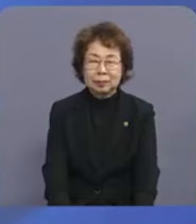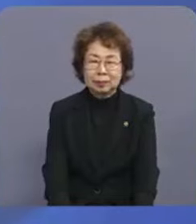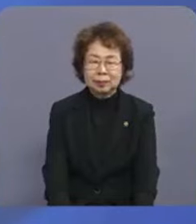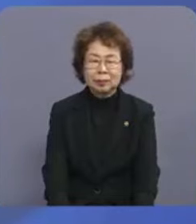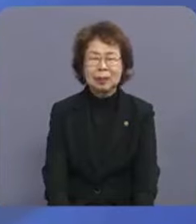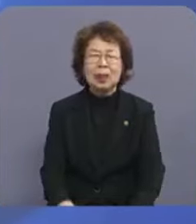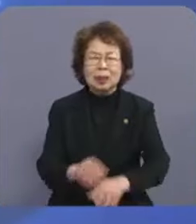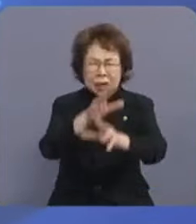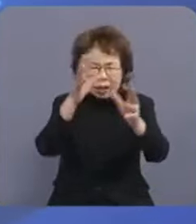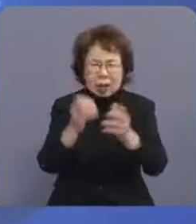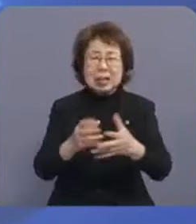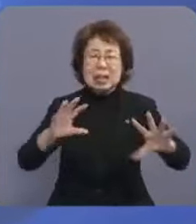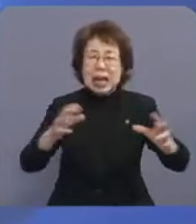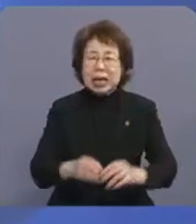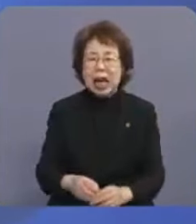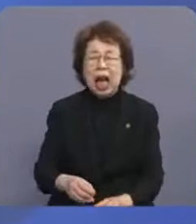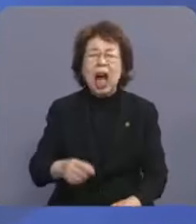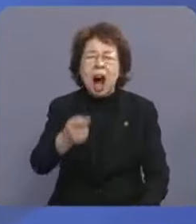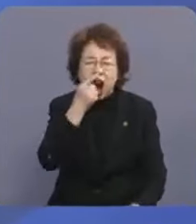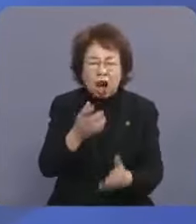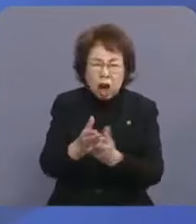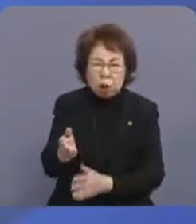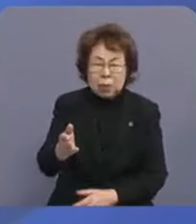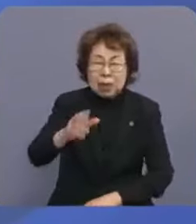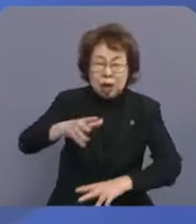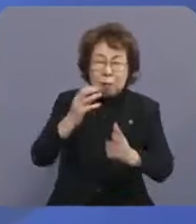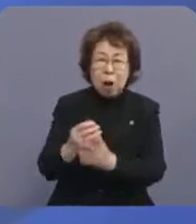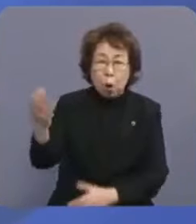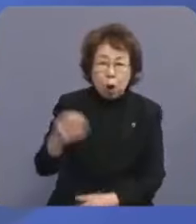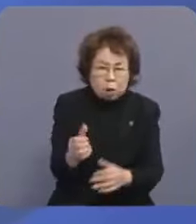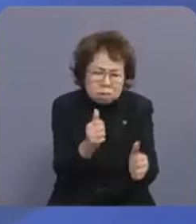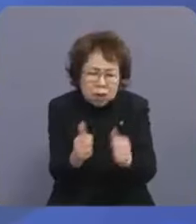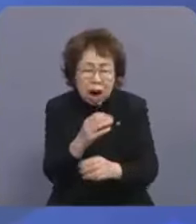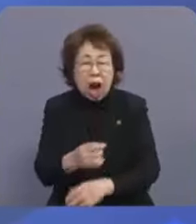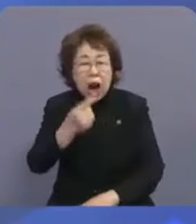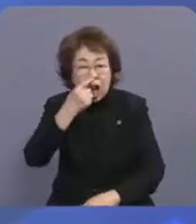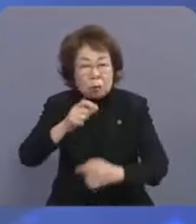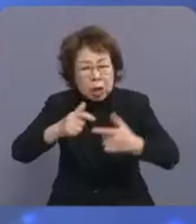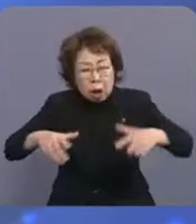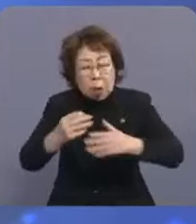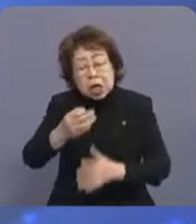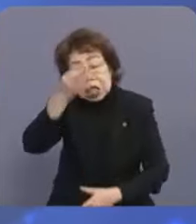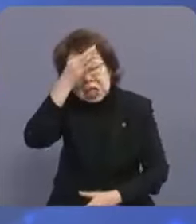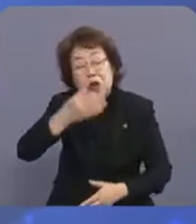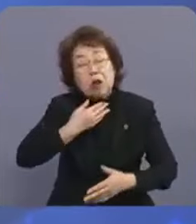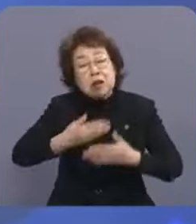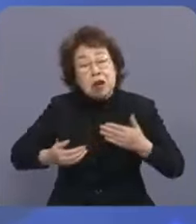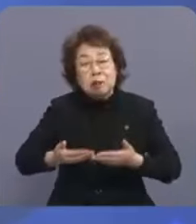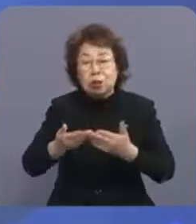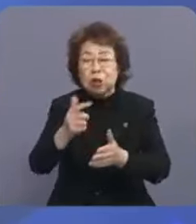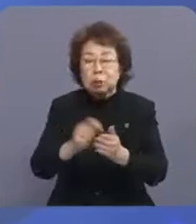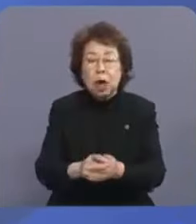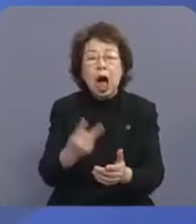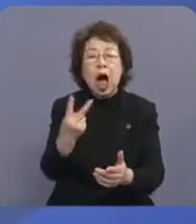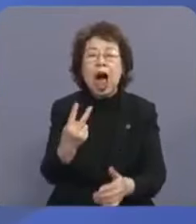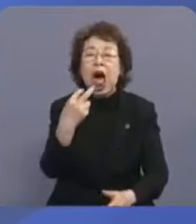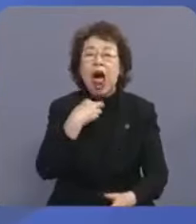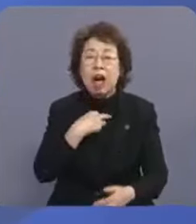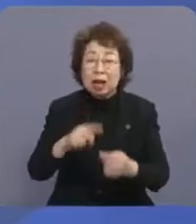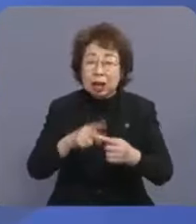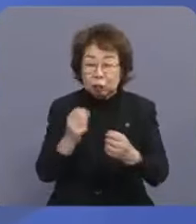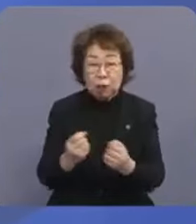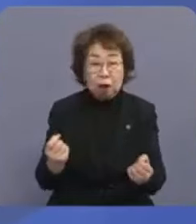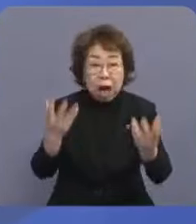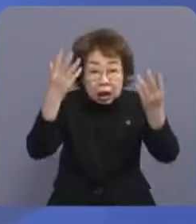전 세계 바리스타들이 모여 실력을 겨루고 또 다양한 커피 제품과 기술 등을 체험해 볼 수 있는 두 가지의 세계적인